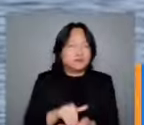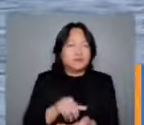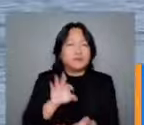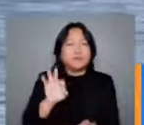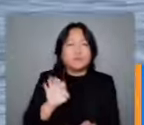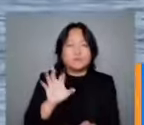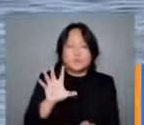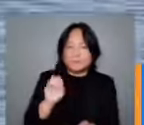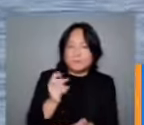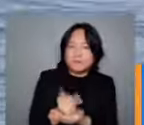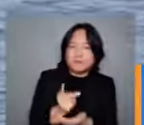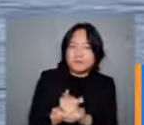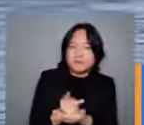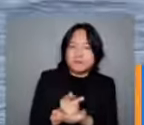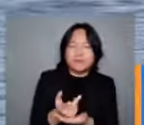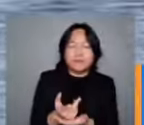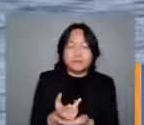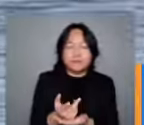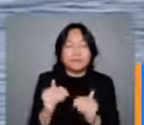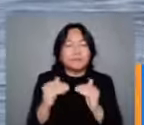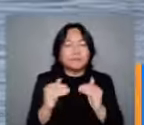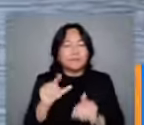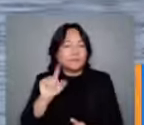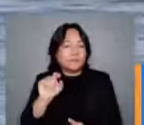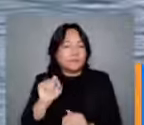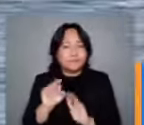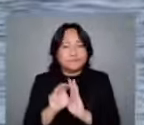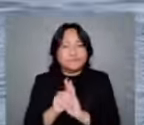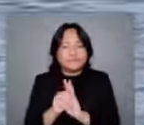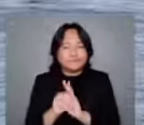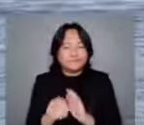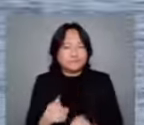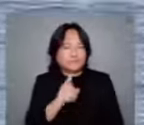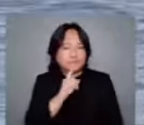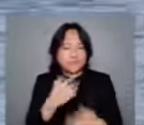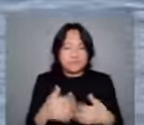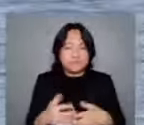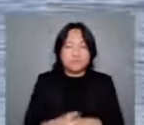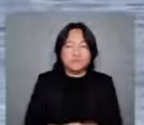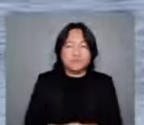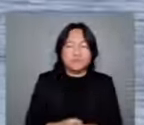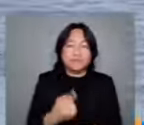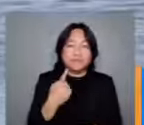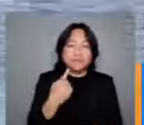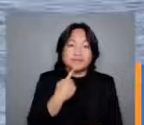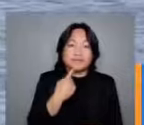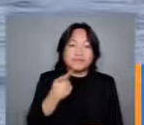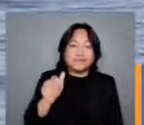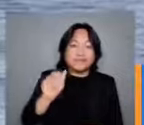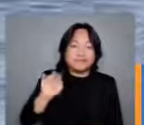to 20 minutes. Sulit na sulit. Grabe. Sabi ni Anjo kanina, nakakapagod na eh. Kaya sulit na agad yung 20 minutes nyo. Tsaka